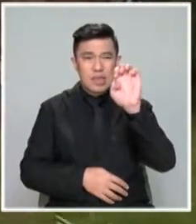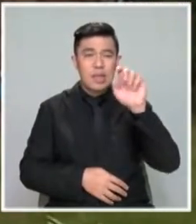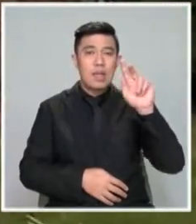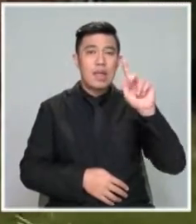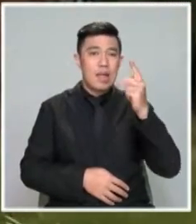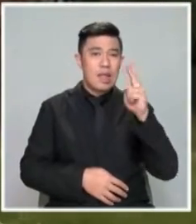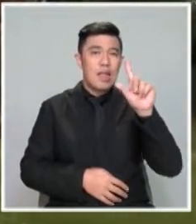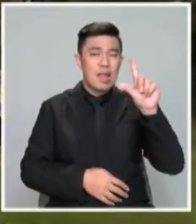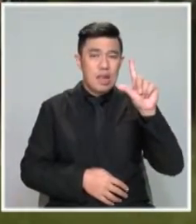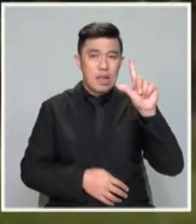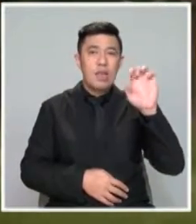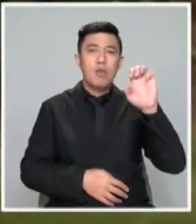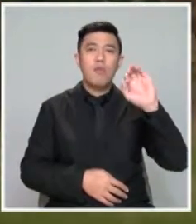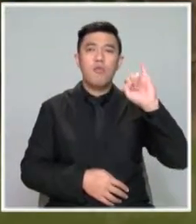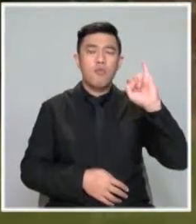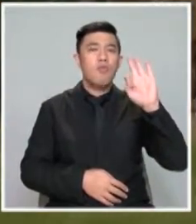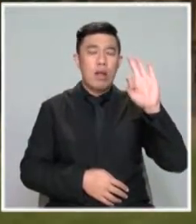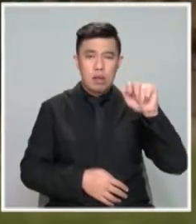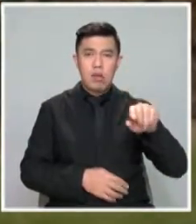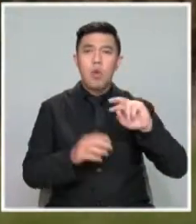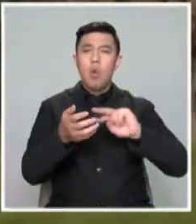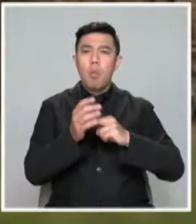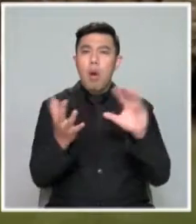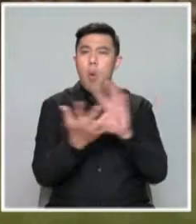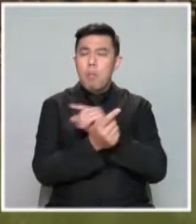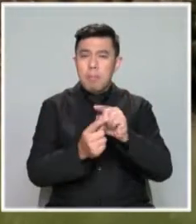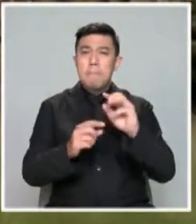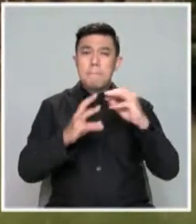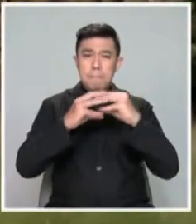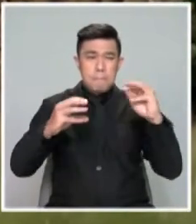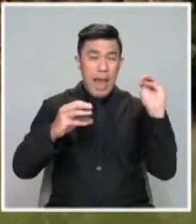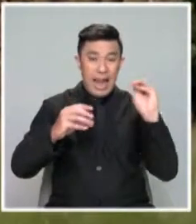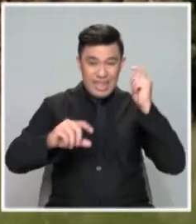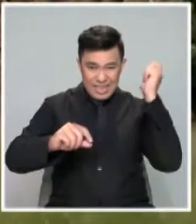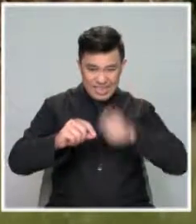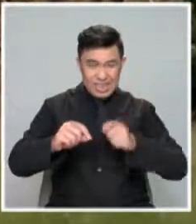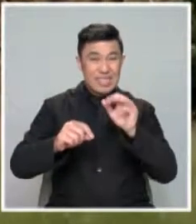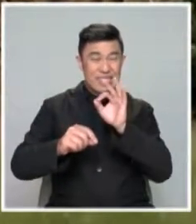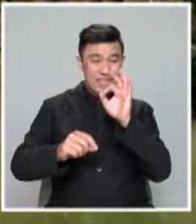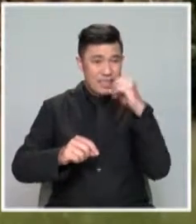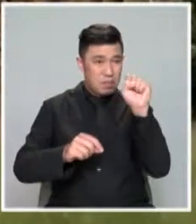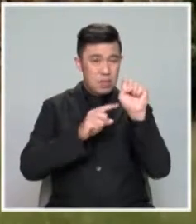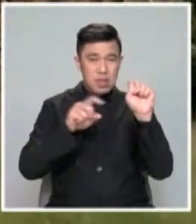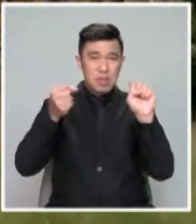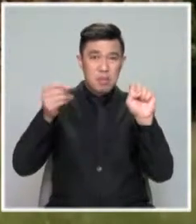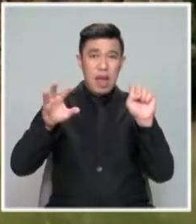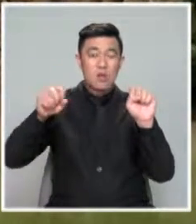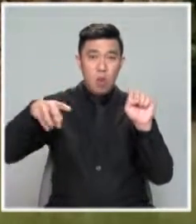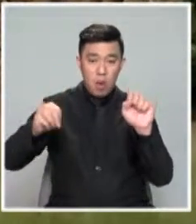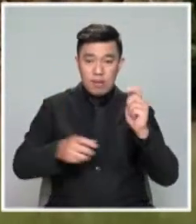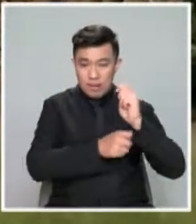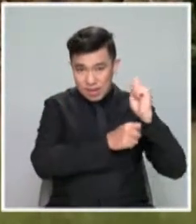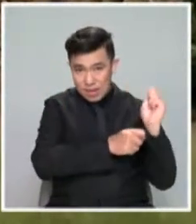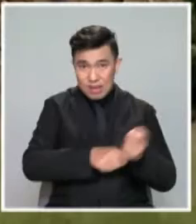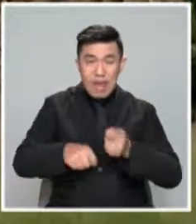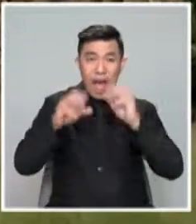มีอยู่ที่เดียวในประเทศไทยชาวบ้านจะจับกลุ่มกันตีก้อนไม้ขนาด 10-15 ซมคล้ายกับกีฬาฮอกกี้โดยจะตีกัน